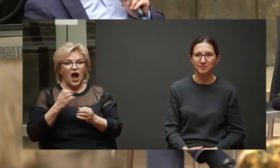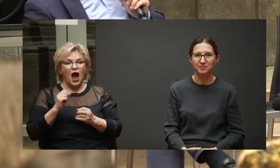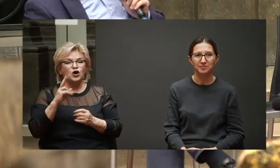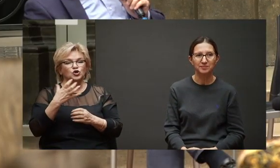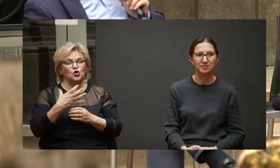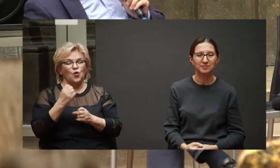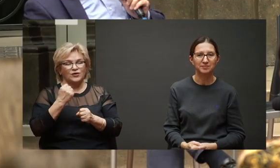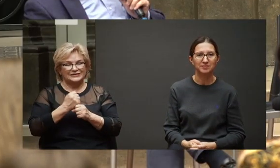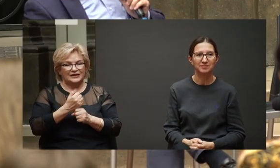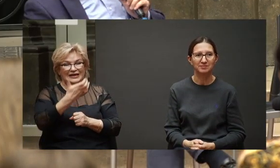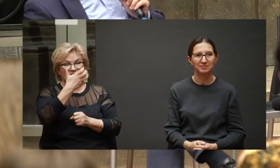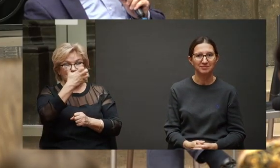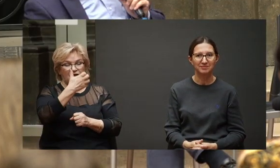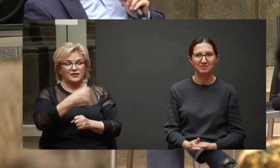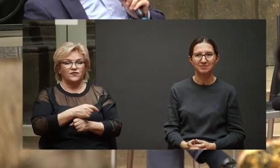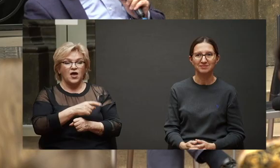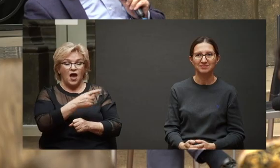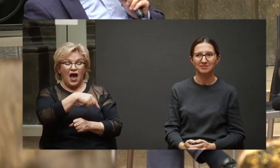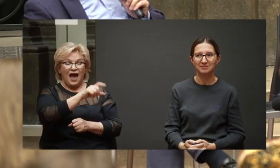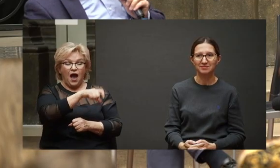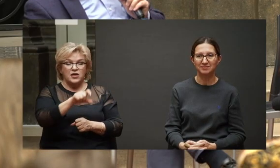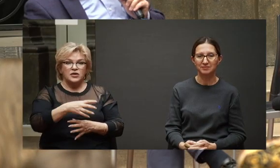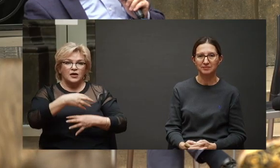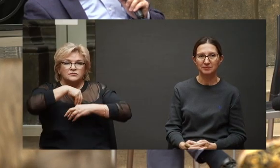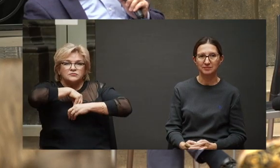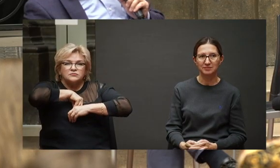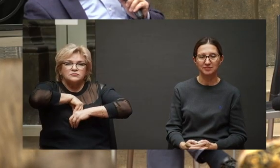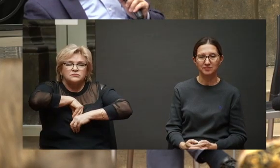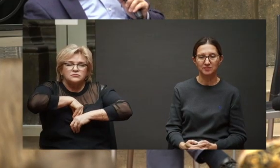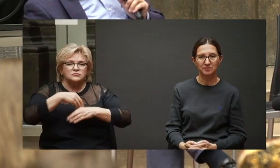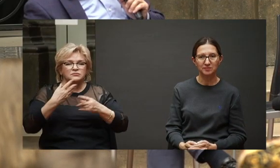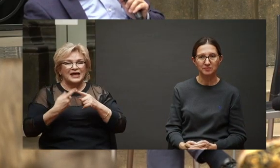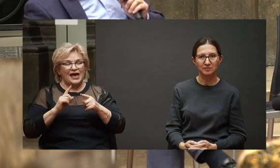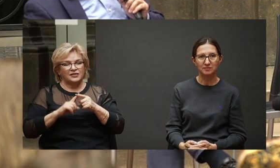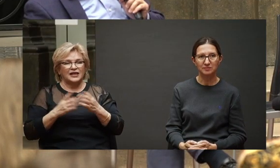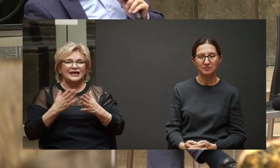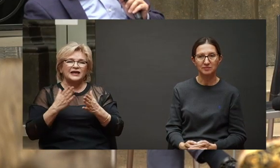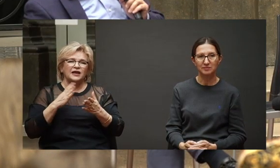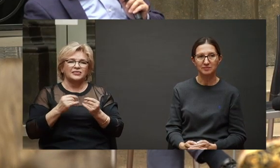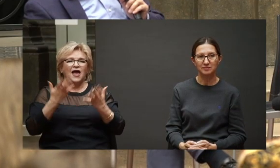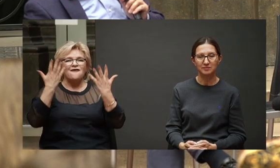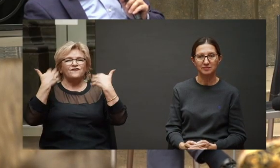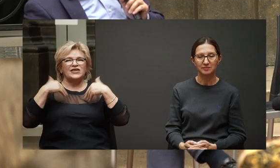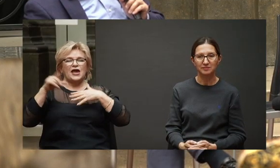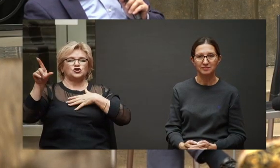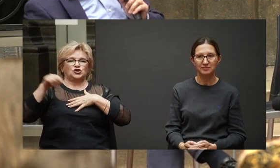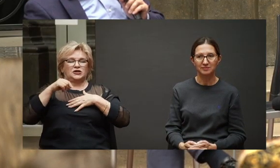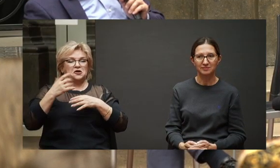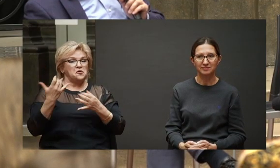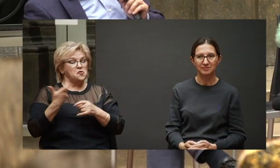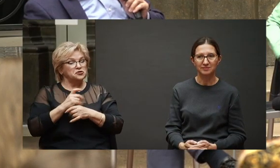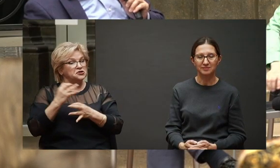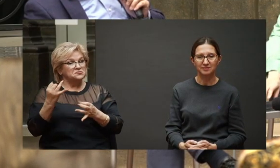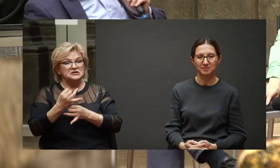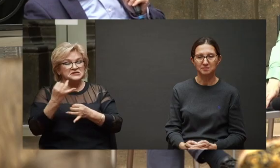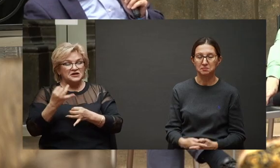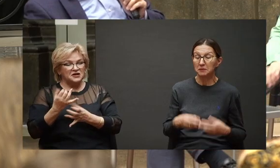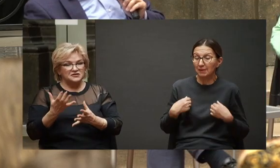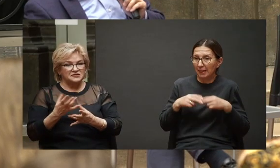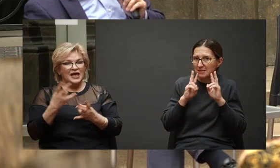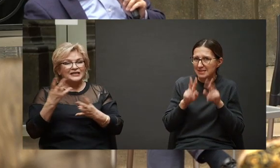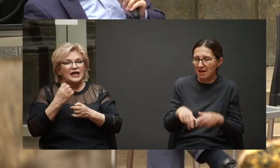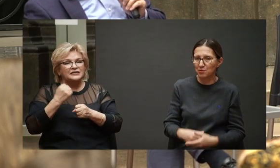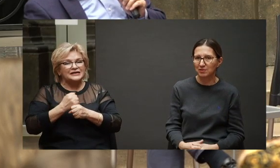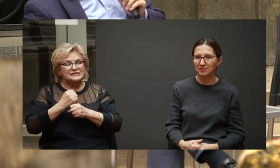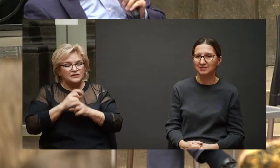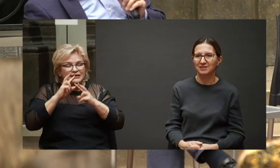селфи, они проживают каким-то образом, или это чисто внешнее? Вот это очень интересно, кстати. Я не знаю. Надо